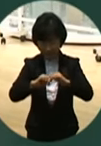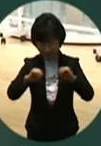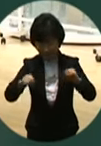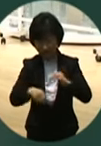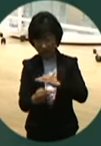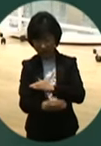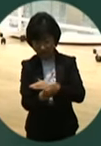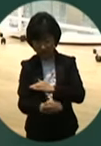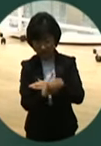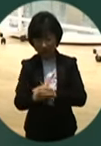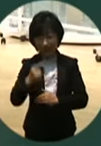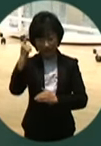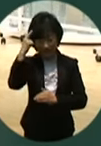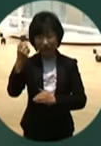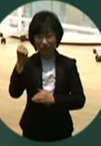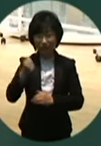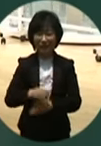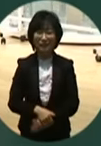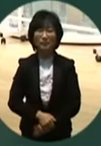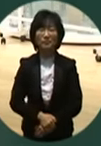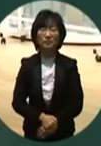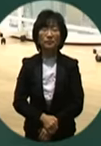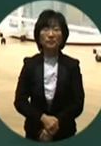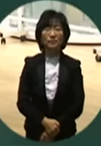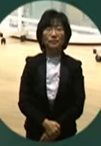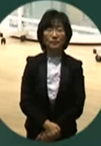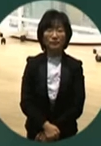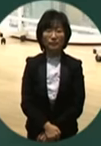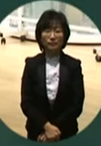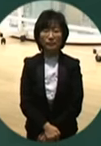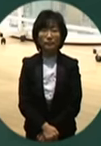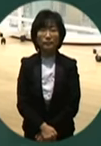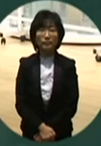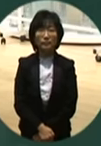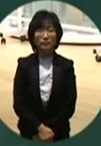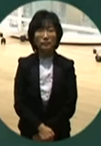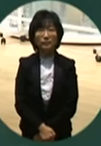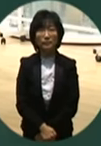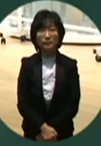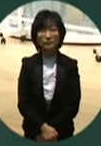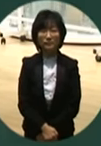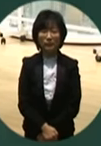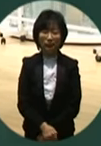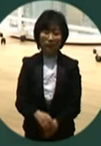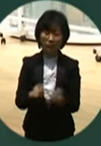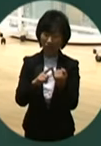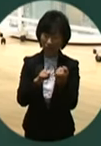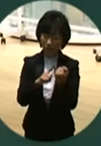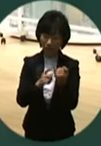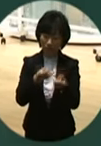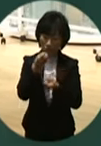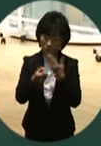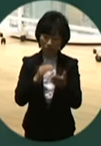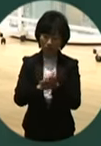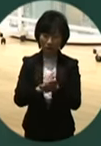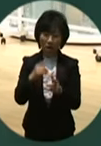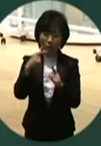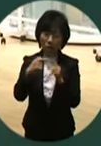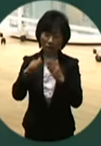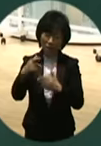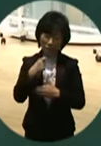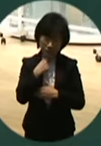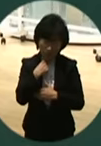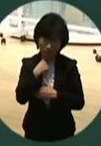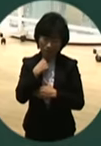deacons. 그래, 크, 맞다 하시면. I thought that is so true. 하도 너무 교회 가고 싶더래요. She really wanted to come to church.